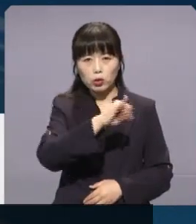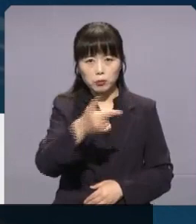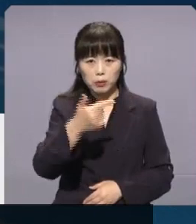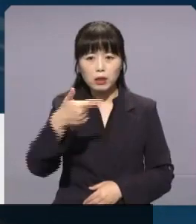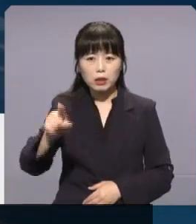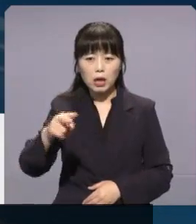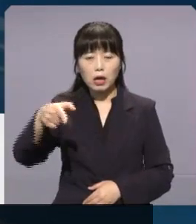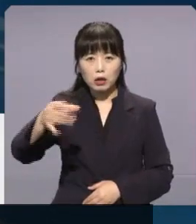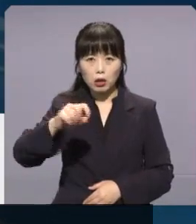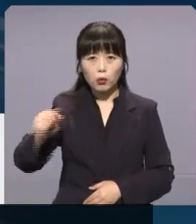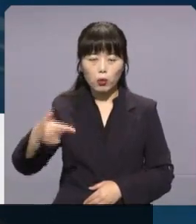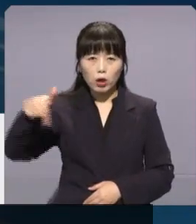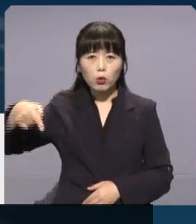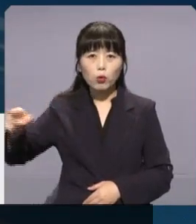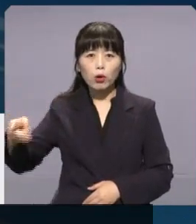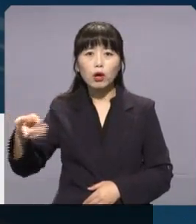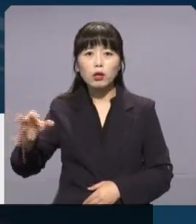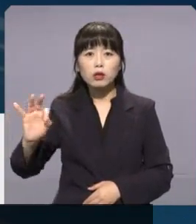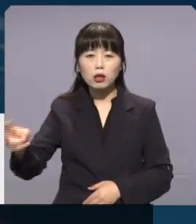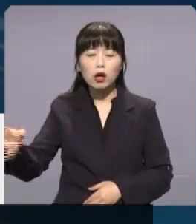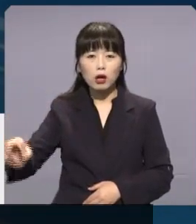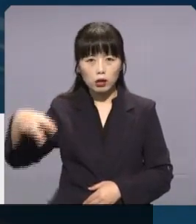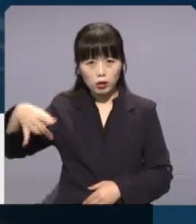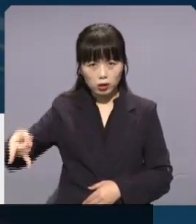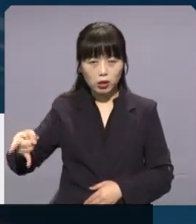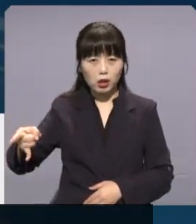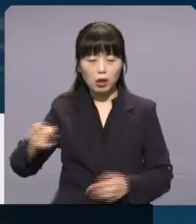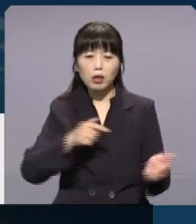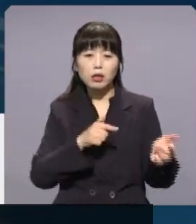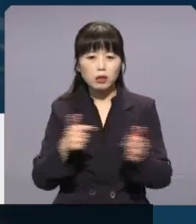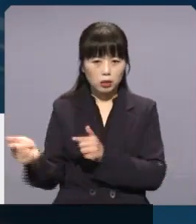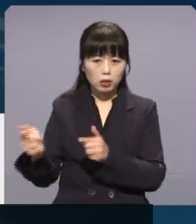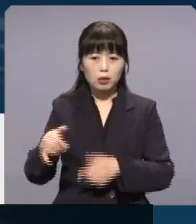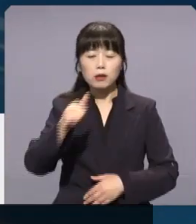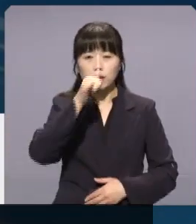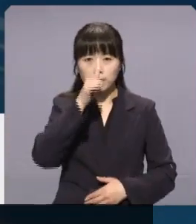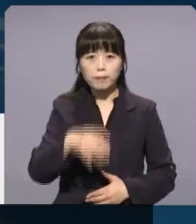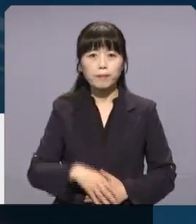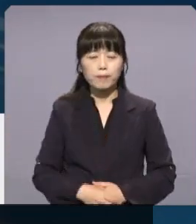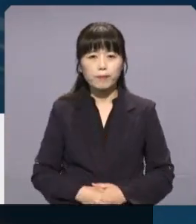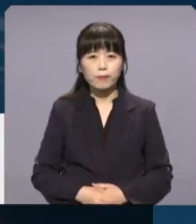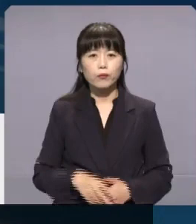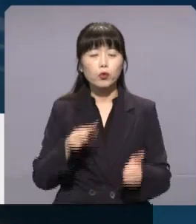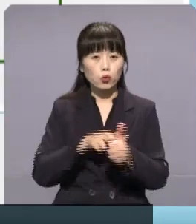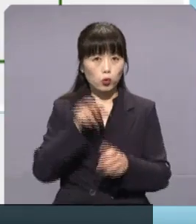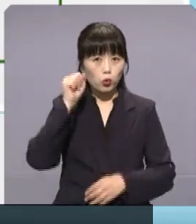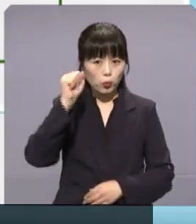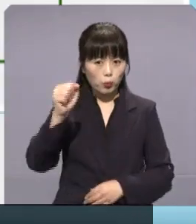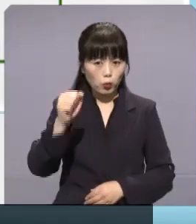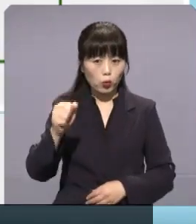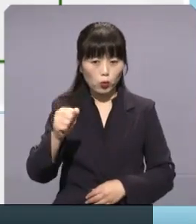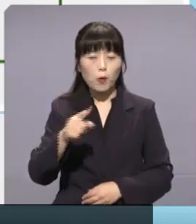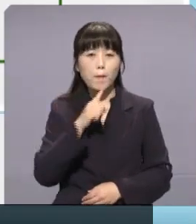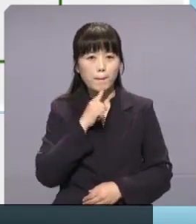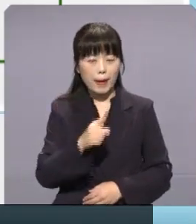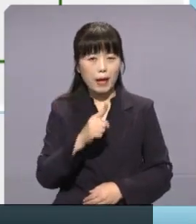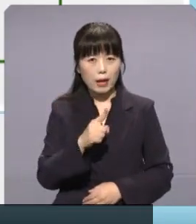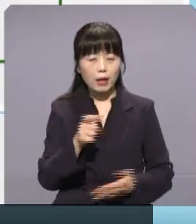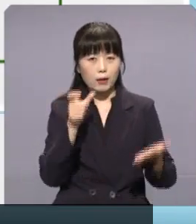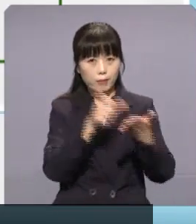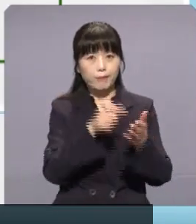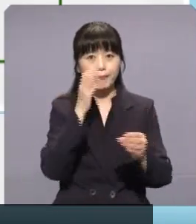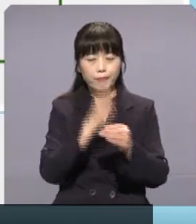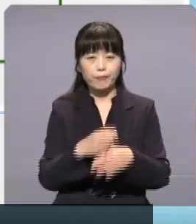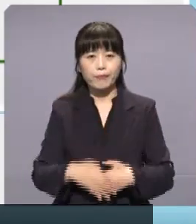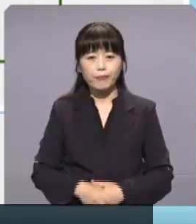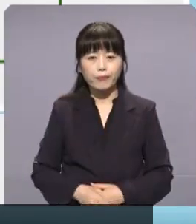나경원, 권영세, 지금 현 통일부 장관이죠. 이런 분들이 당대표 후보군으로 지금 오르내리고 있습니다.